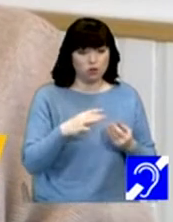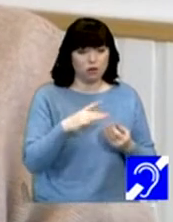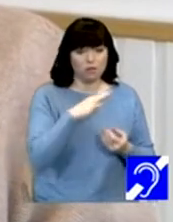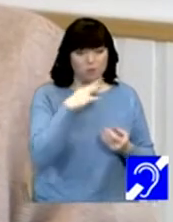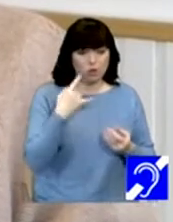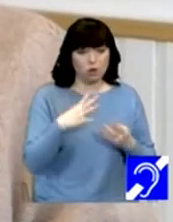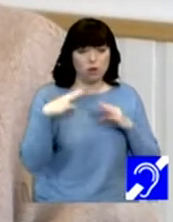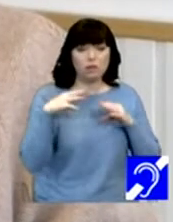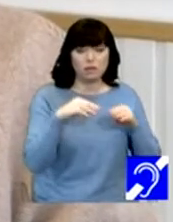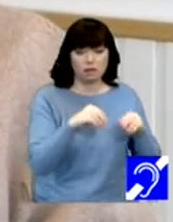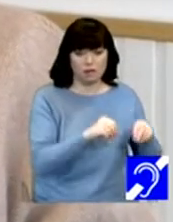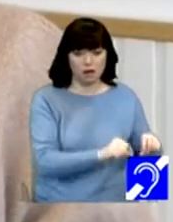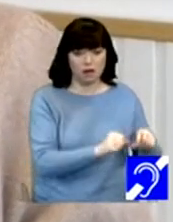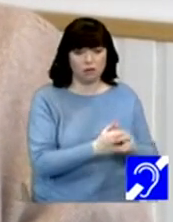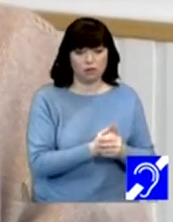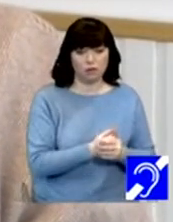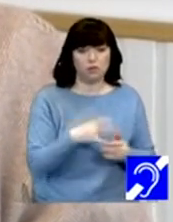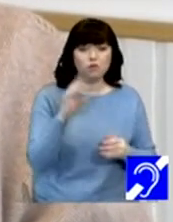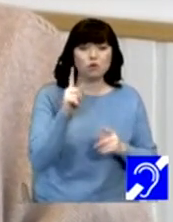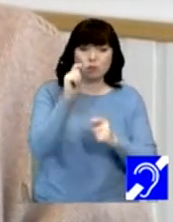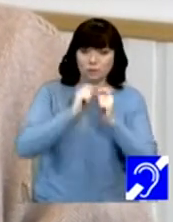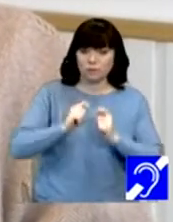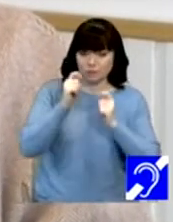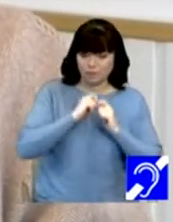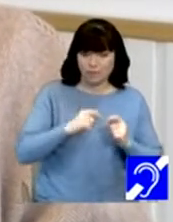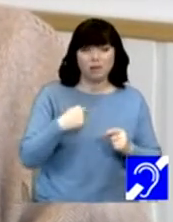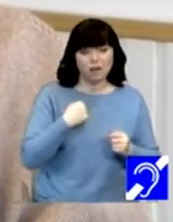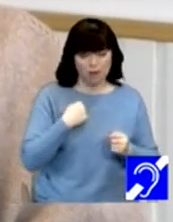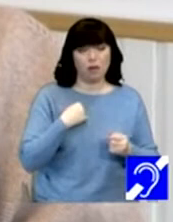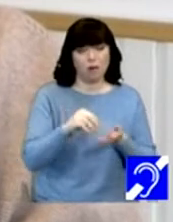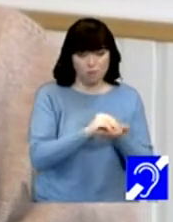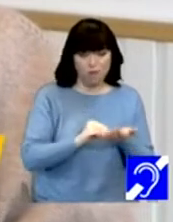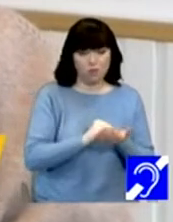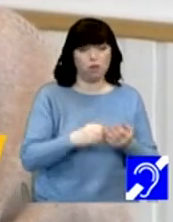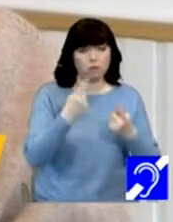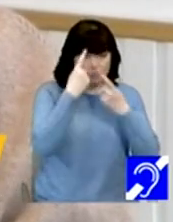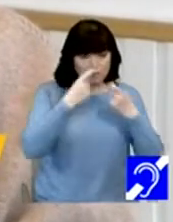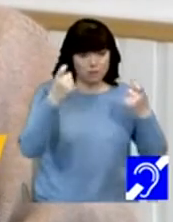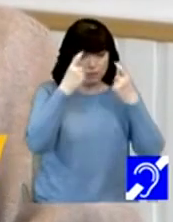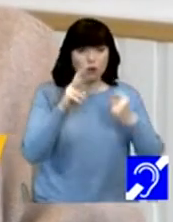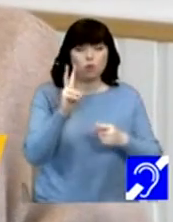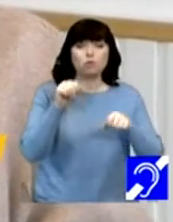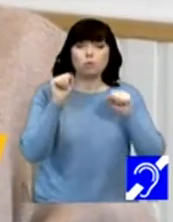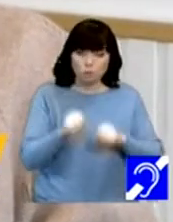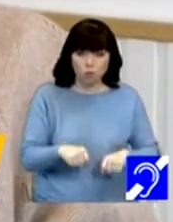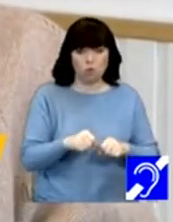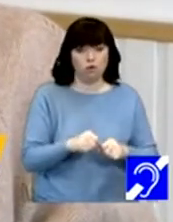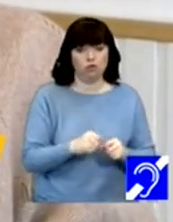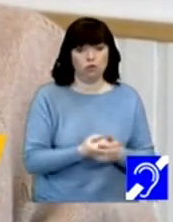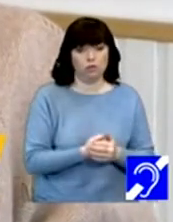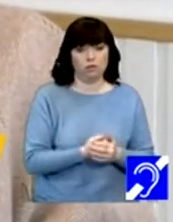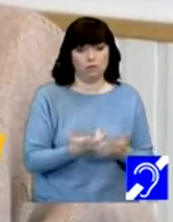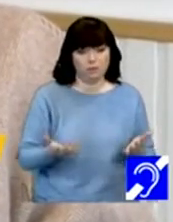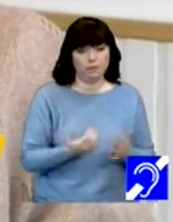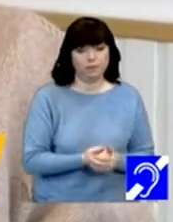toate produsele, toate donațiile, și fac un apel către toți cei care au posibilitate